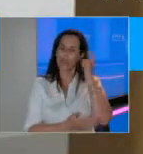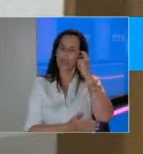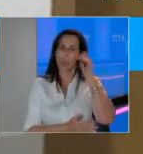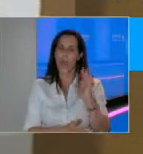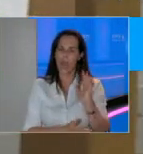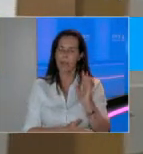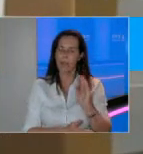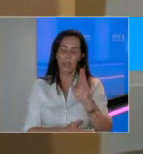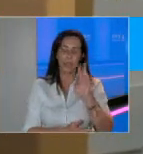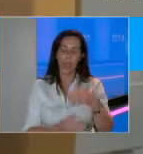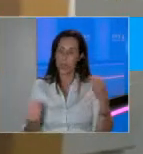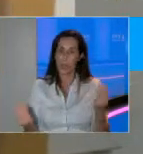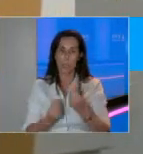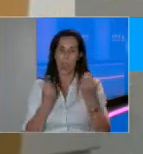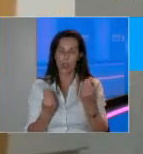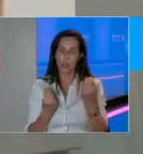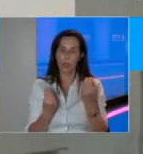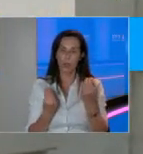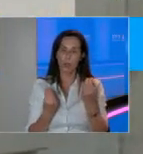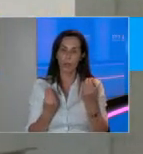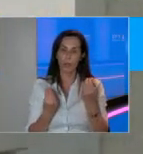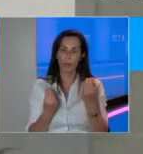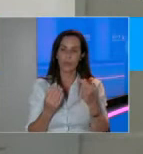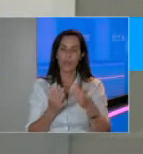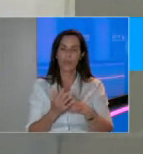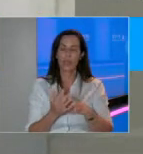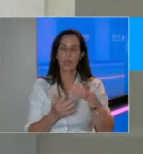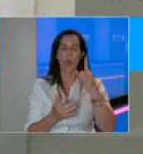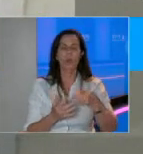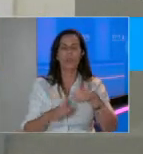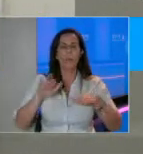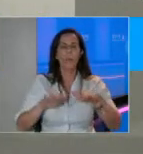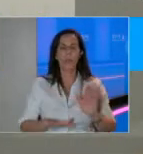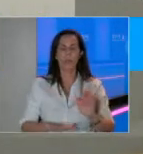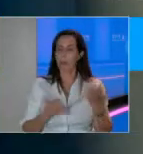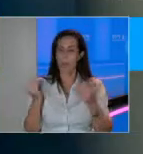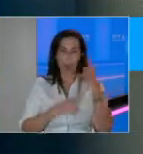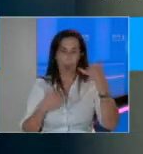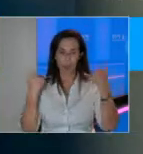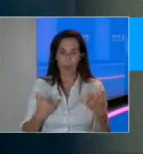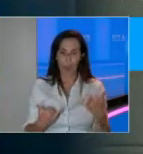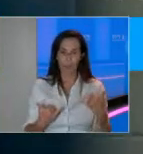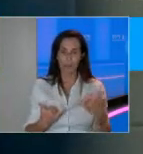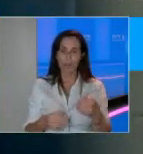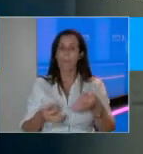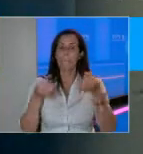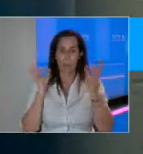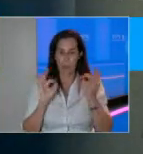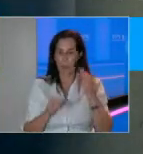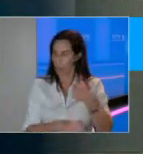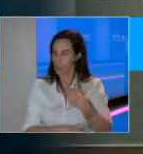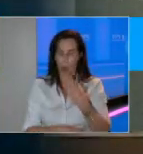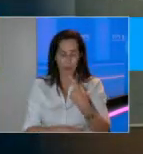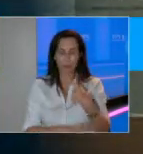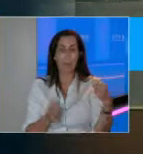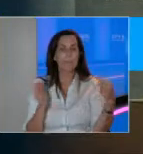עכשיו, יש משהו שנקרא כאילו עונש ממוצע. אז מה שקורה היום, ובמיוחד אני